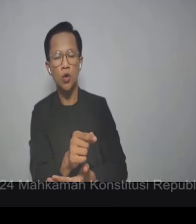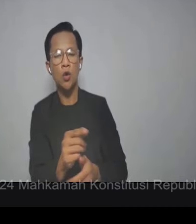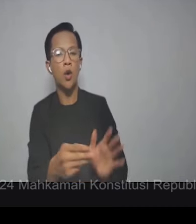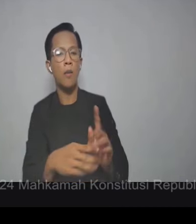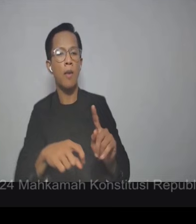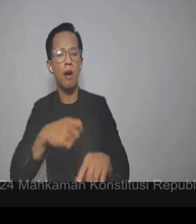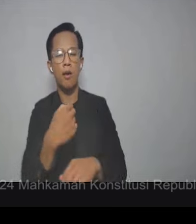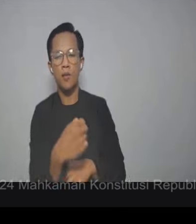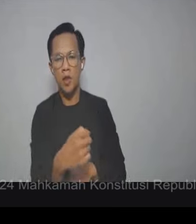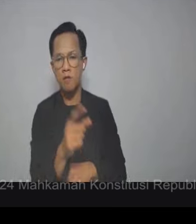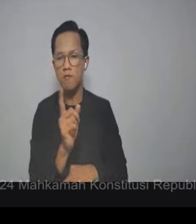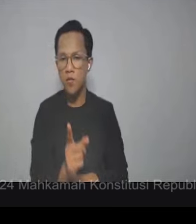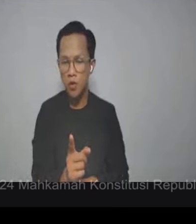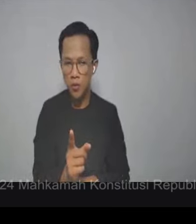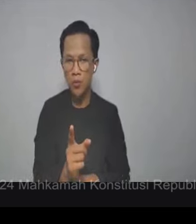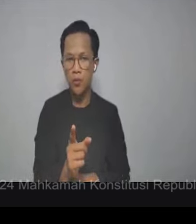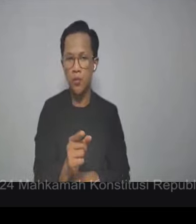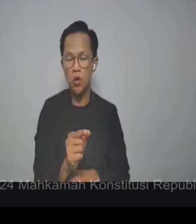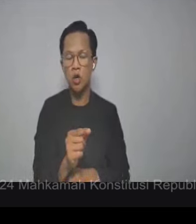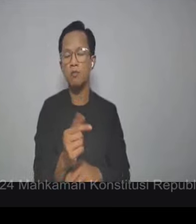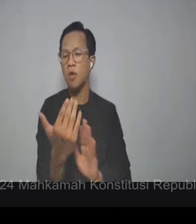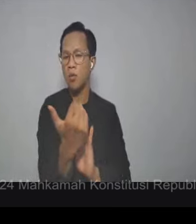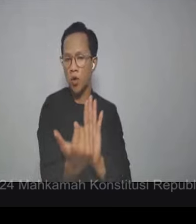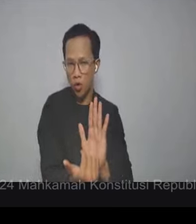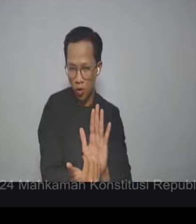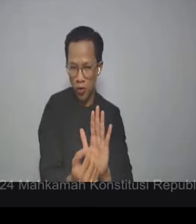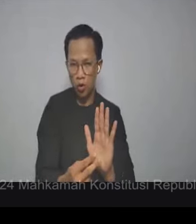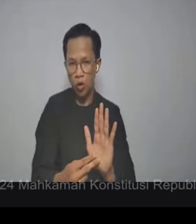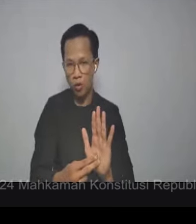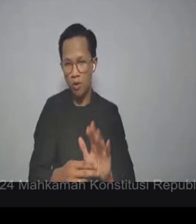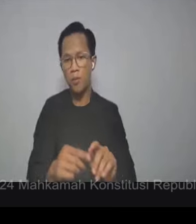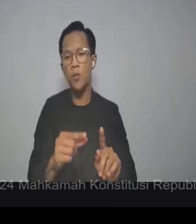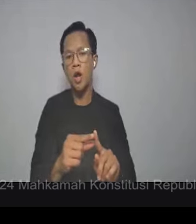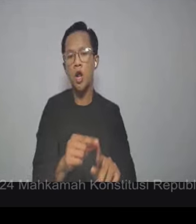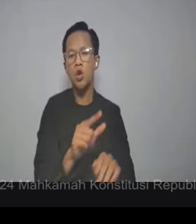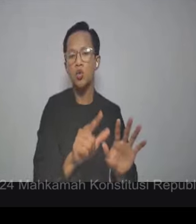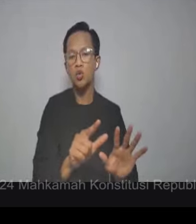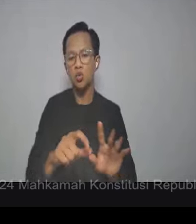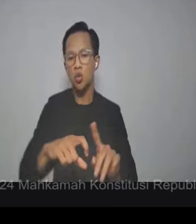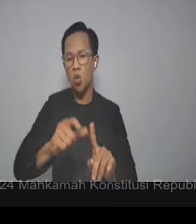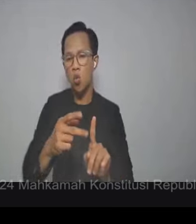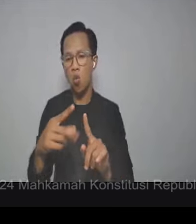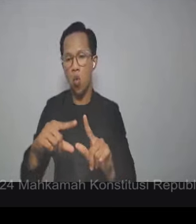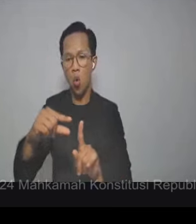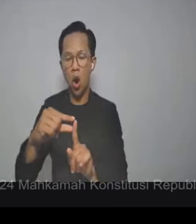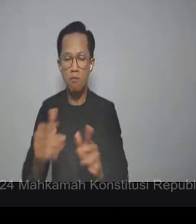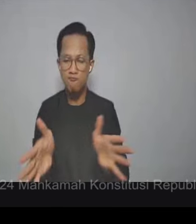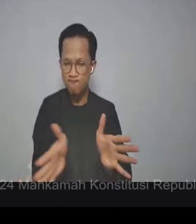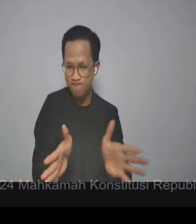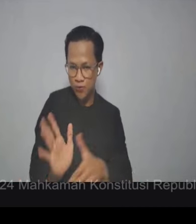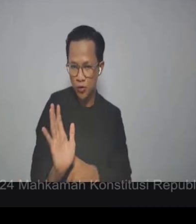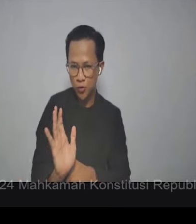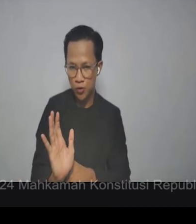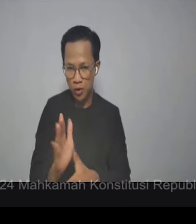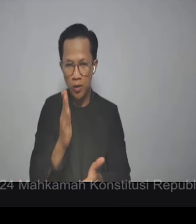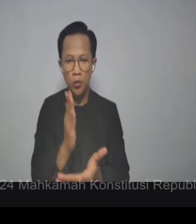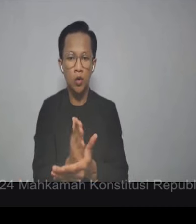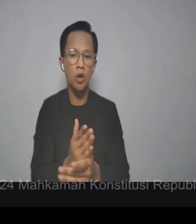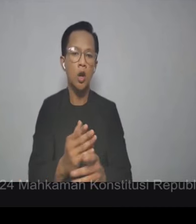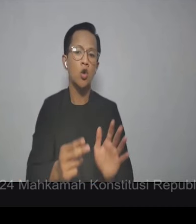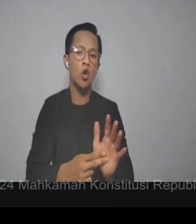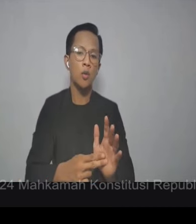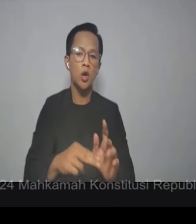praperadilan telah secara rigid diatur dalam ketentuan norma pasal 77 KUHAP Sebagaimana telah dimanai dalam putusan MK Nomor 21 Tahun